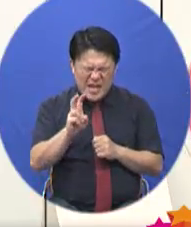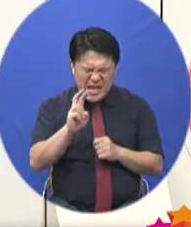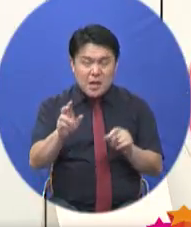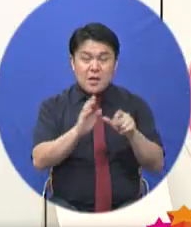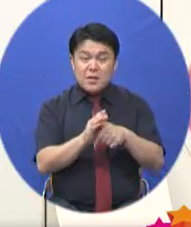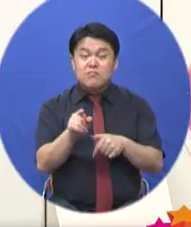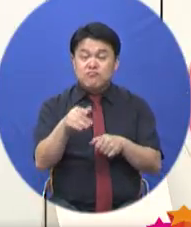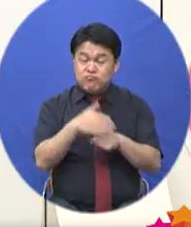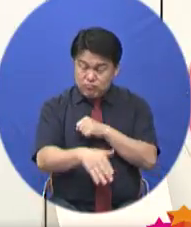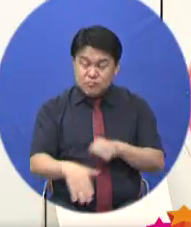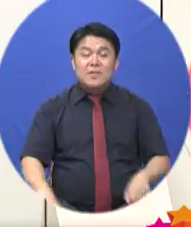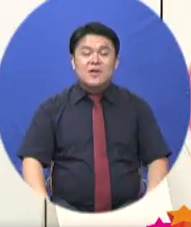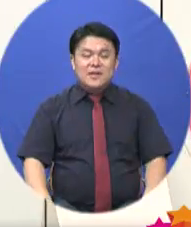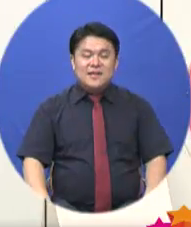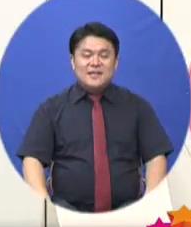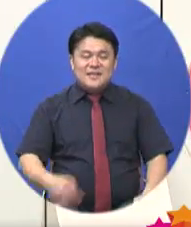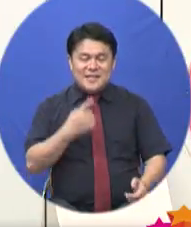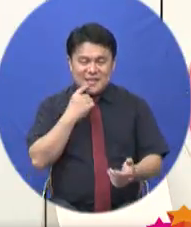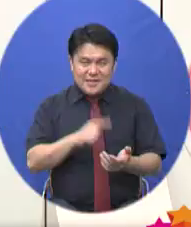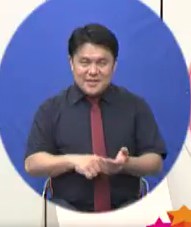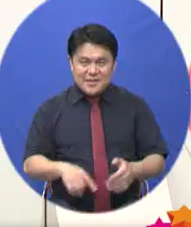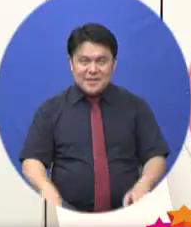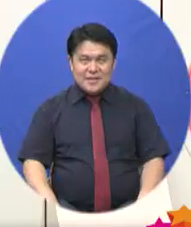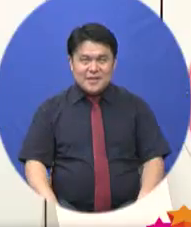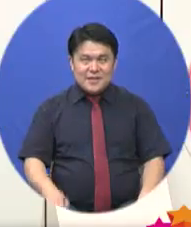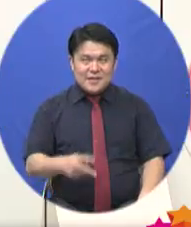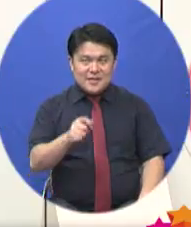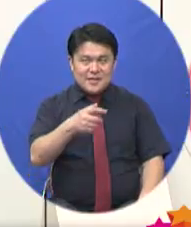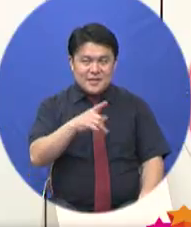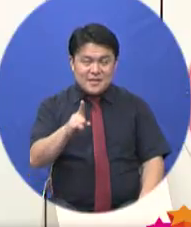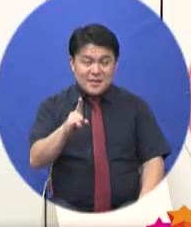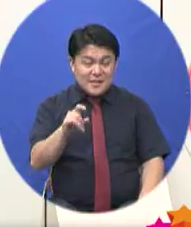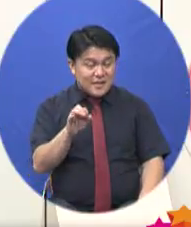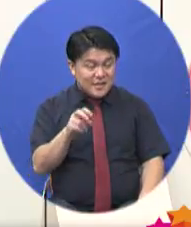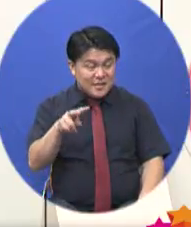엿건만 이렇게 하시면 됩니다. 아, 쉽게 달래